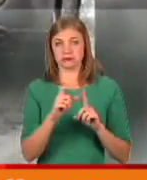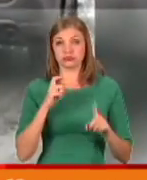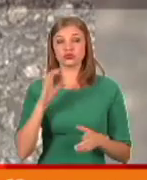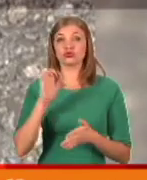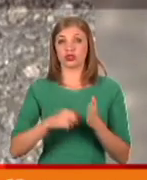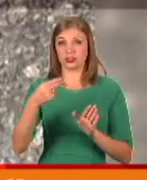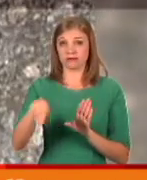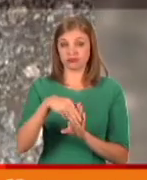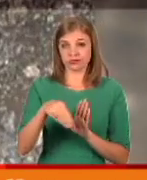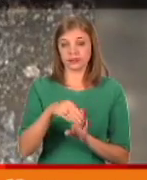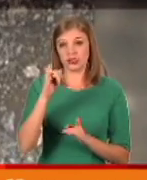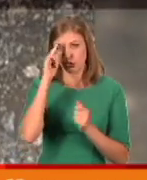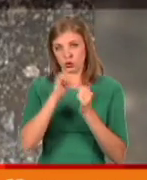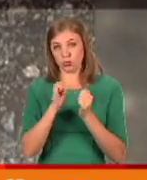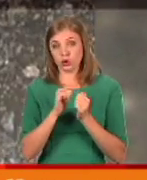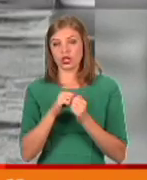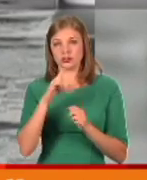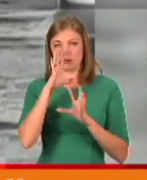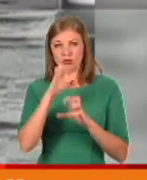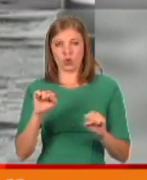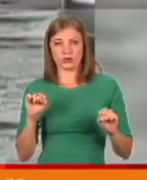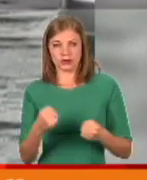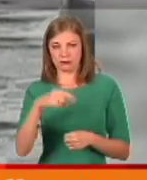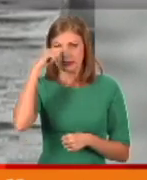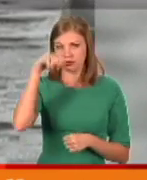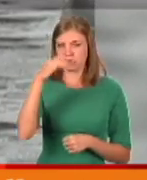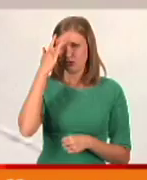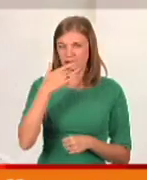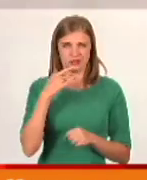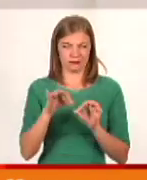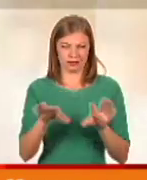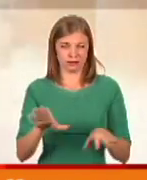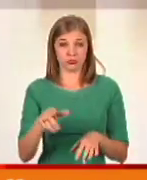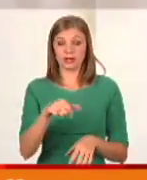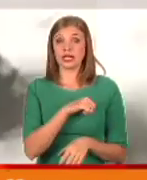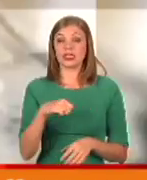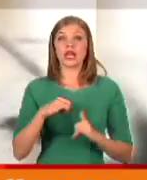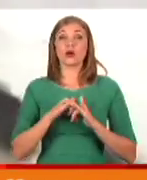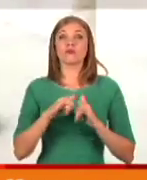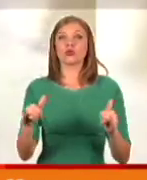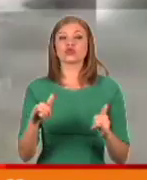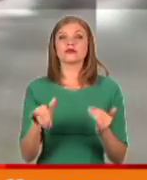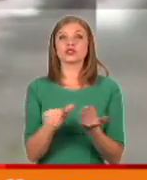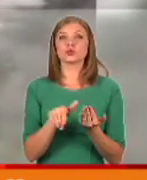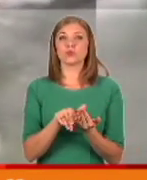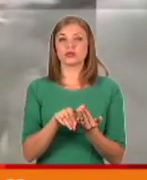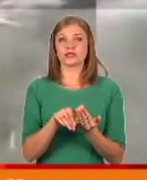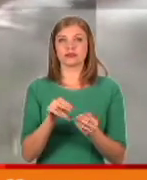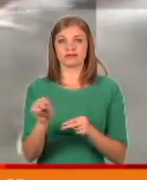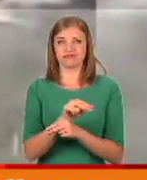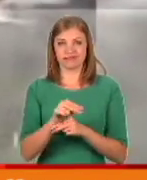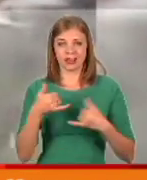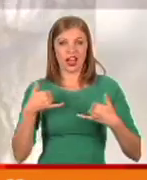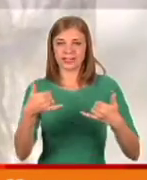Через корупцію і дурість. Морозна зима та спекотне літо тут ні до чого. Приміром, найпоширеніший спосіб шляховиків класти